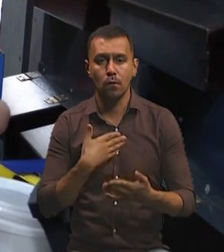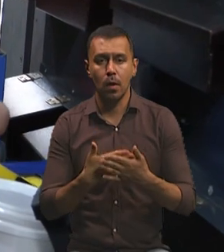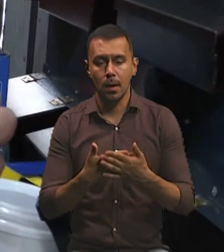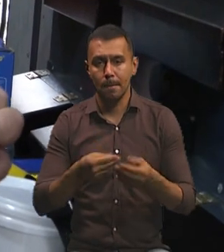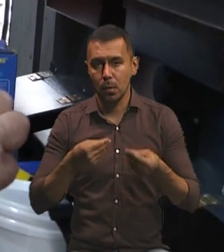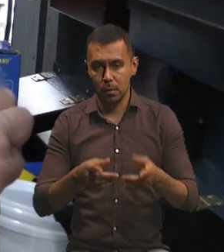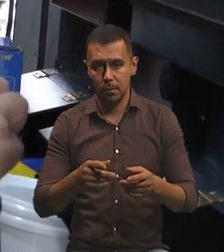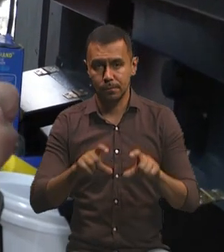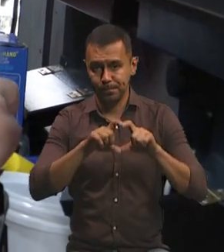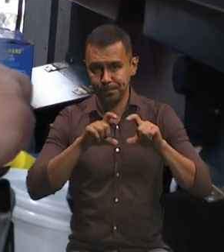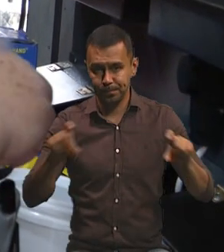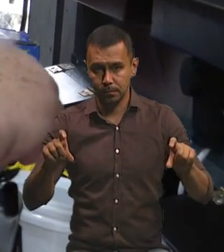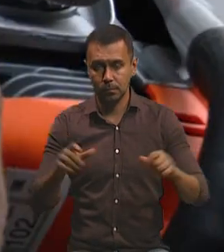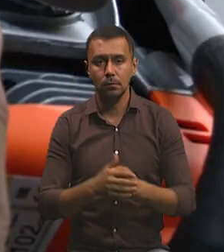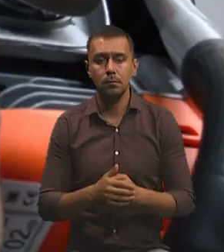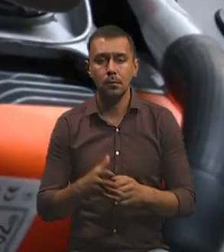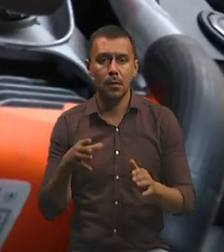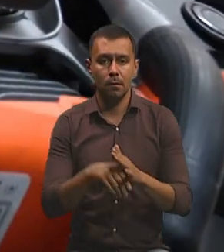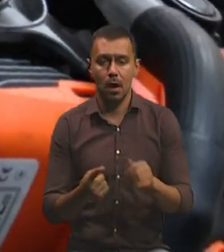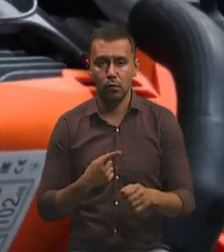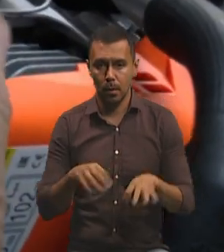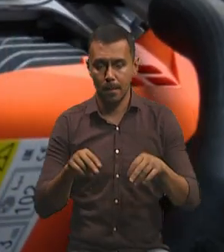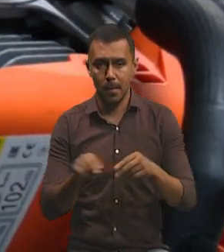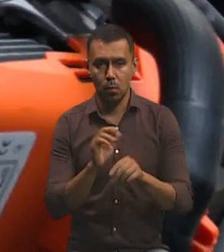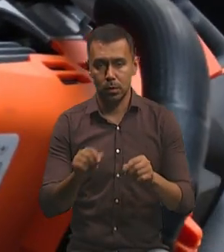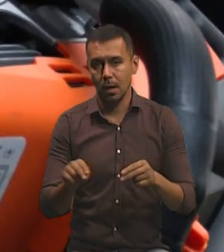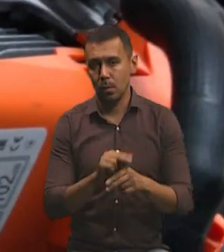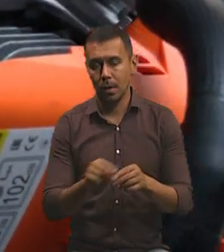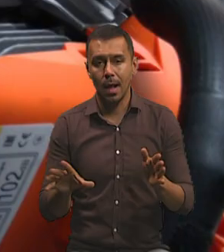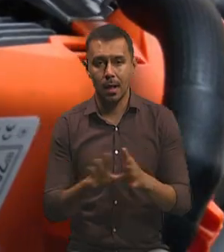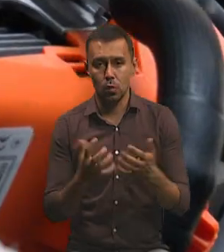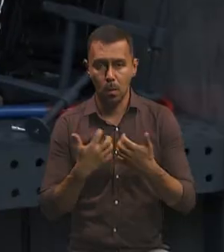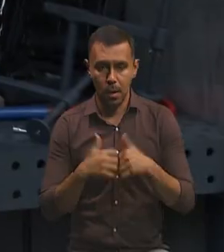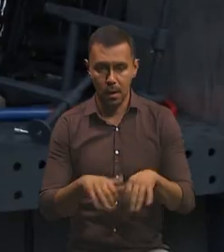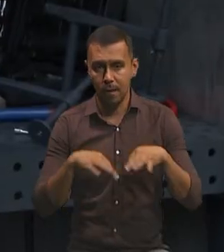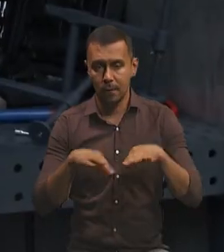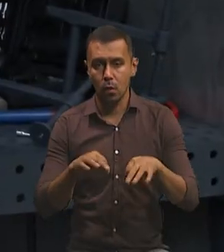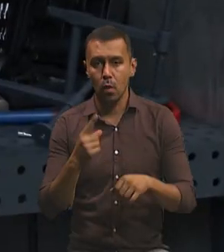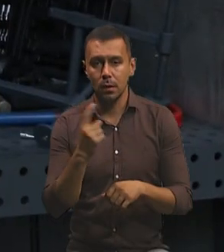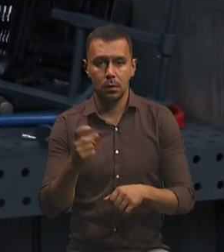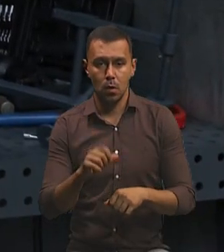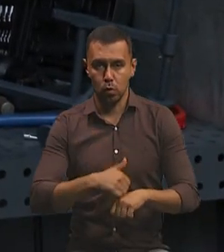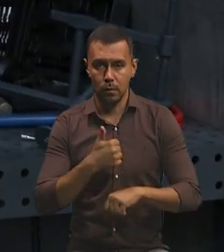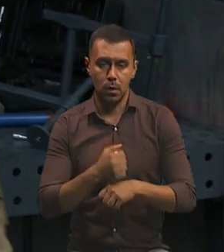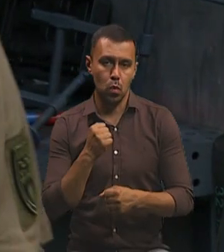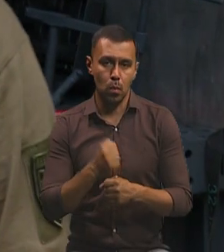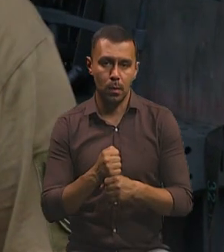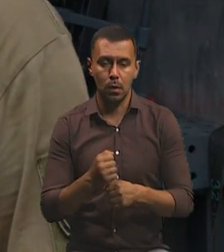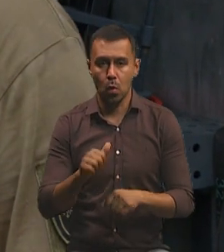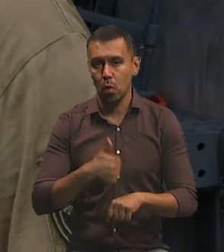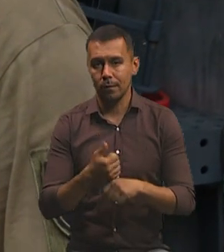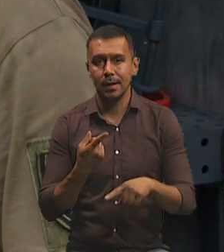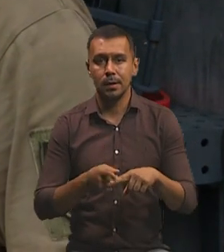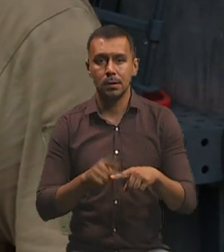фонду «Авангард» Валерія Куліковського, в автомайстерні можуть ремонтувати і електрообладнання автівок. Одна із основних робіт і головних